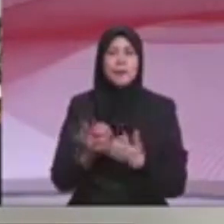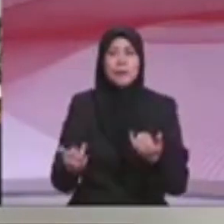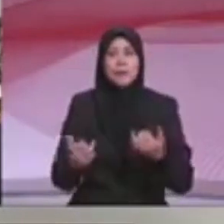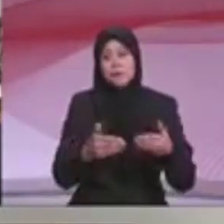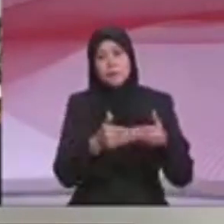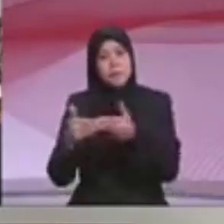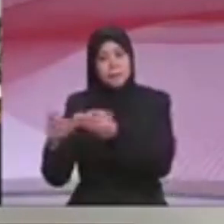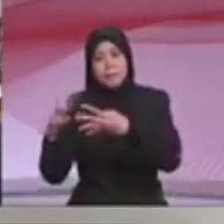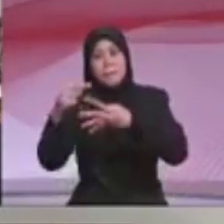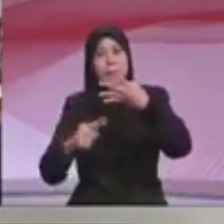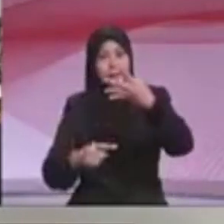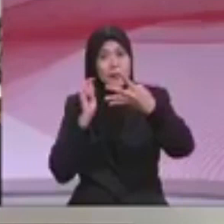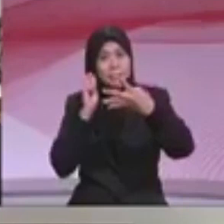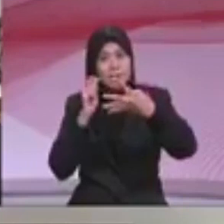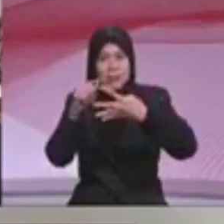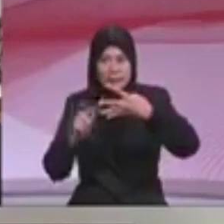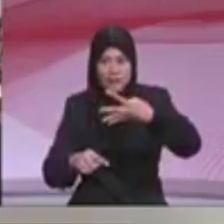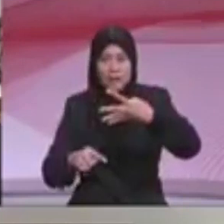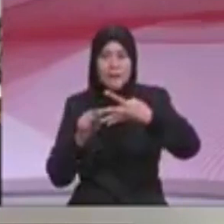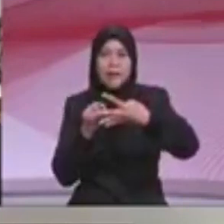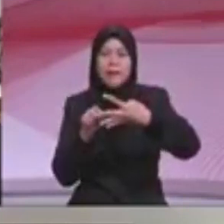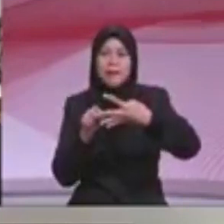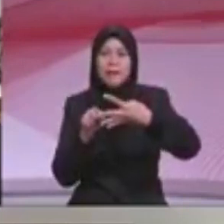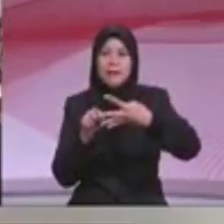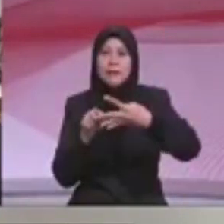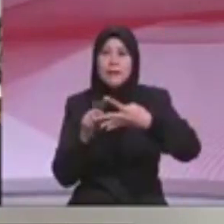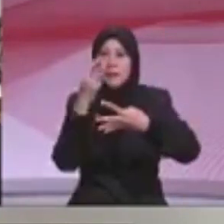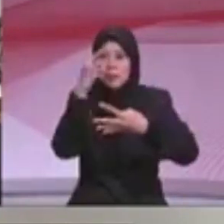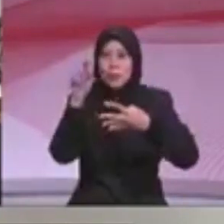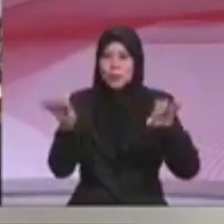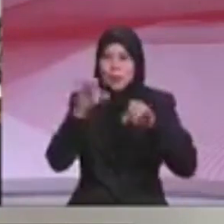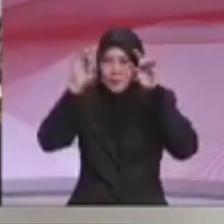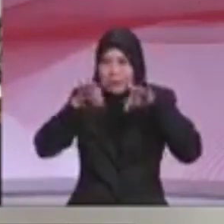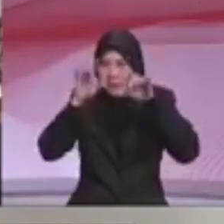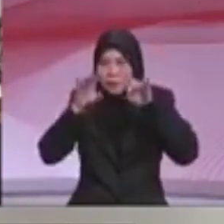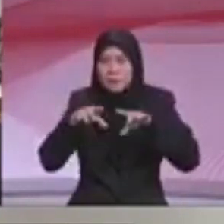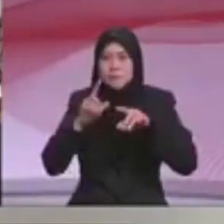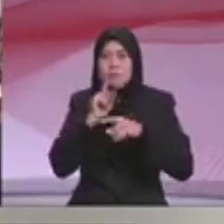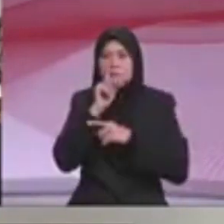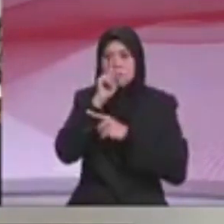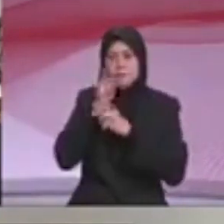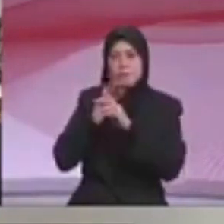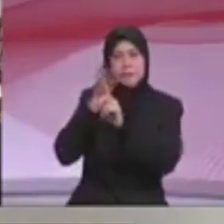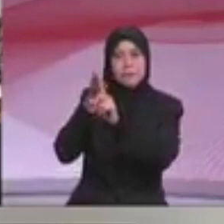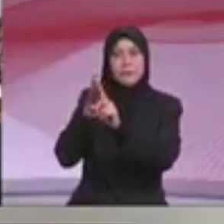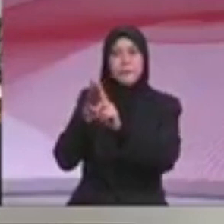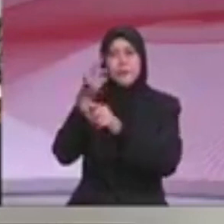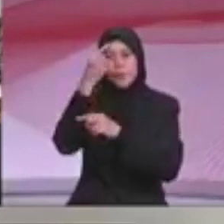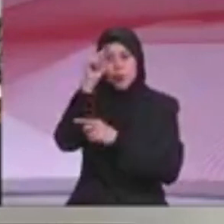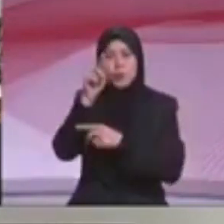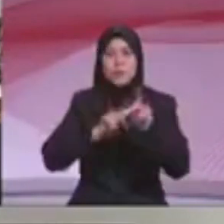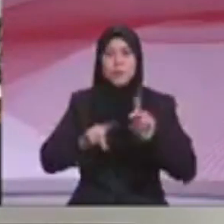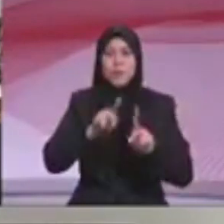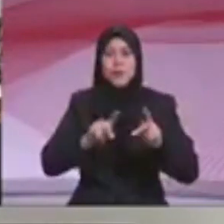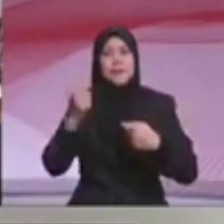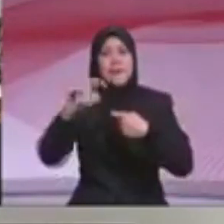daerah yang saya sebutkan tadi, empat daerah tadi, untuk membuat saringan bersasar di kepada penduduk